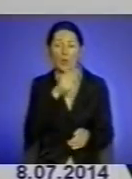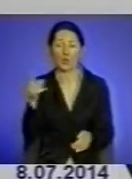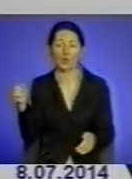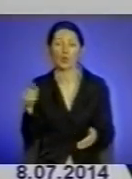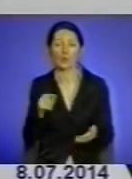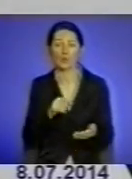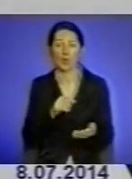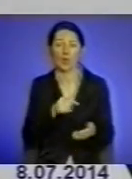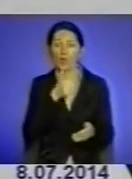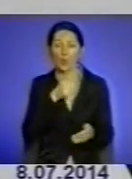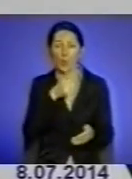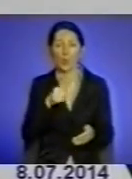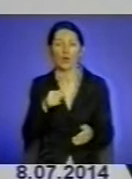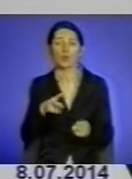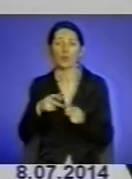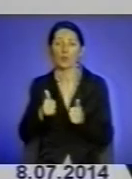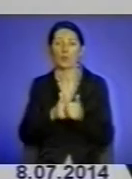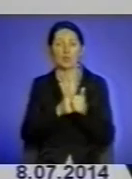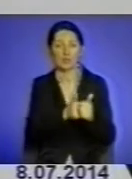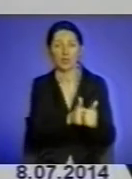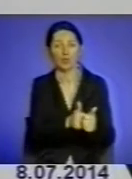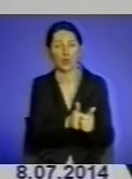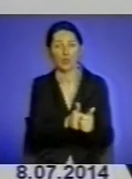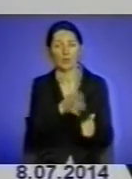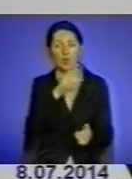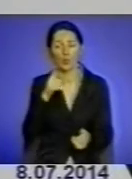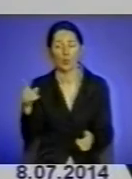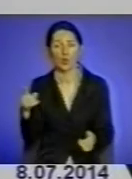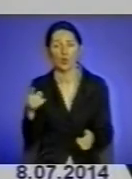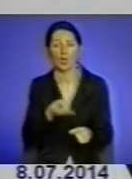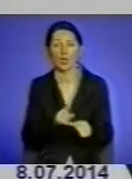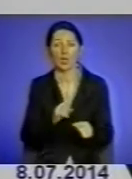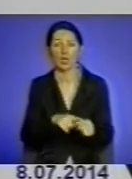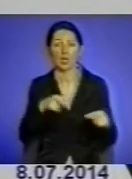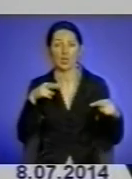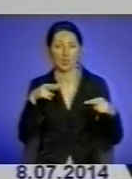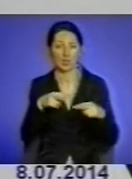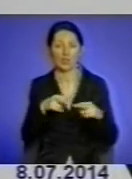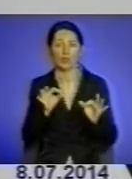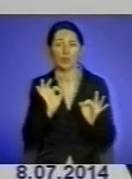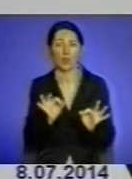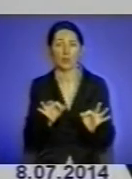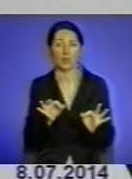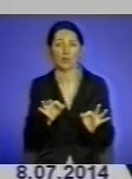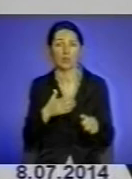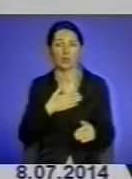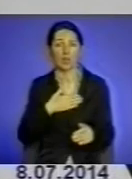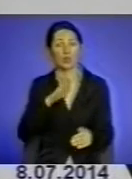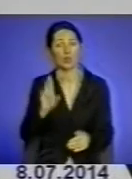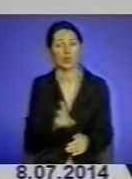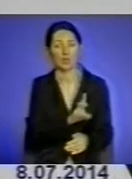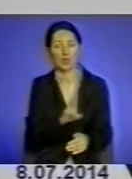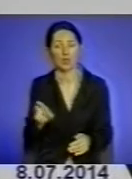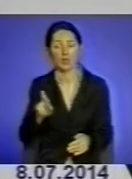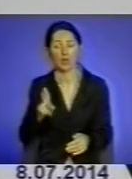випробуваннями, гоніннями, переслідуваннями, період, власне, який засвідчив правдивість нашої церкви,